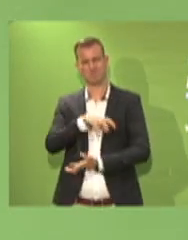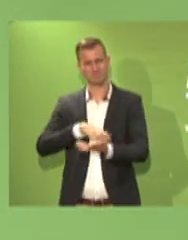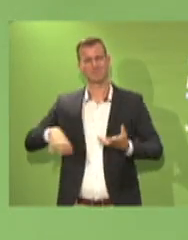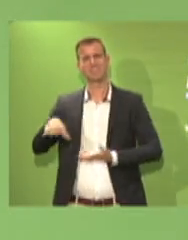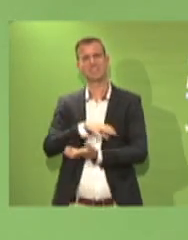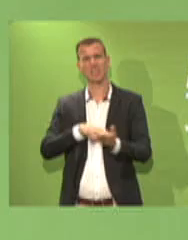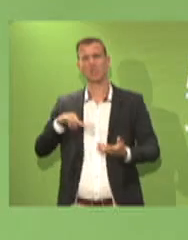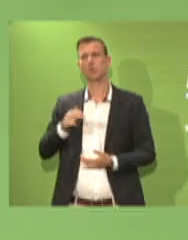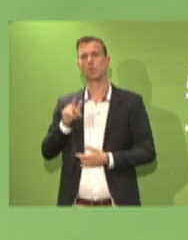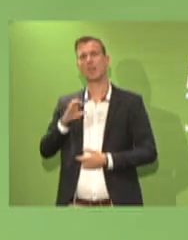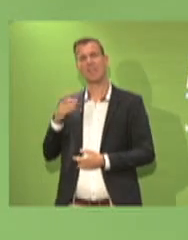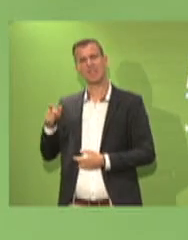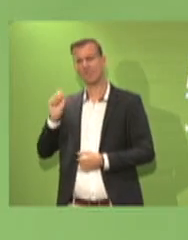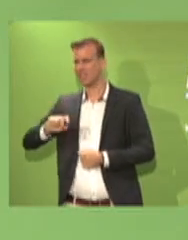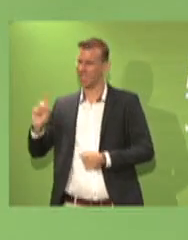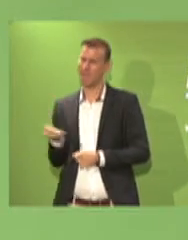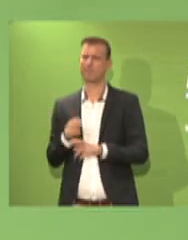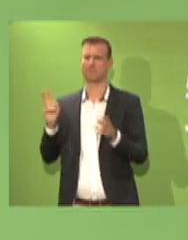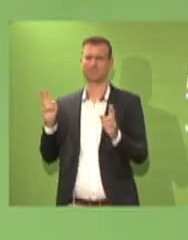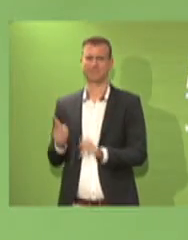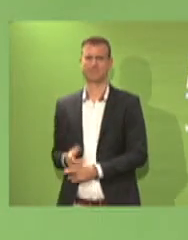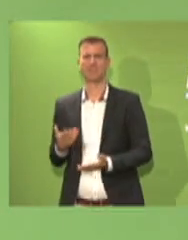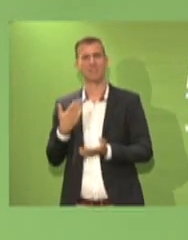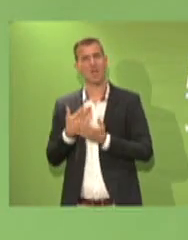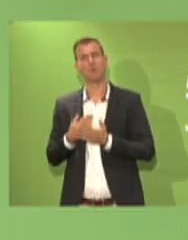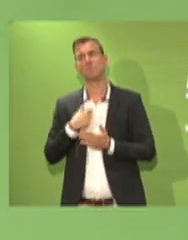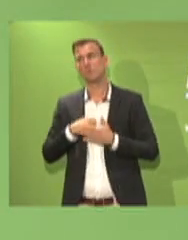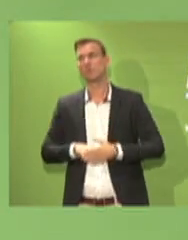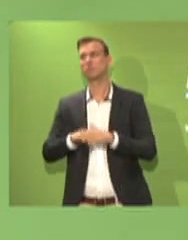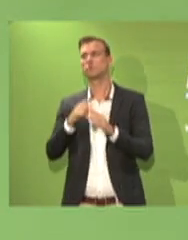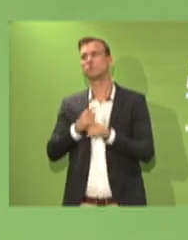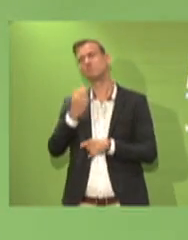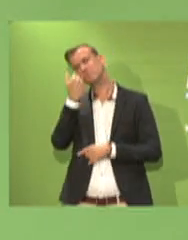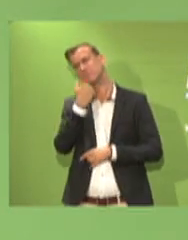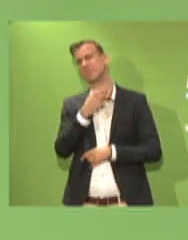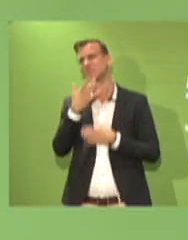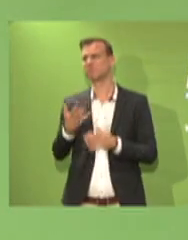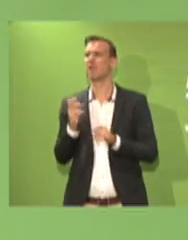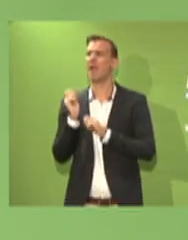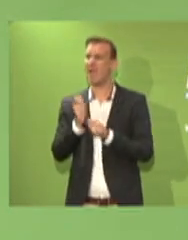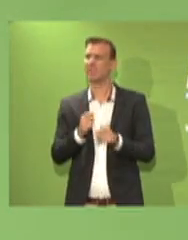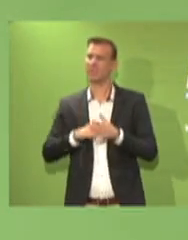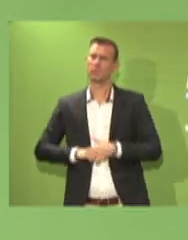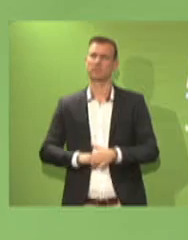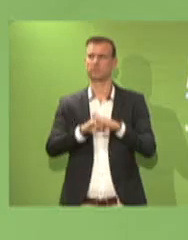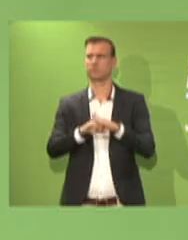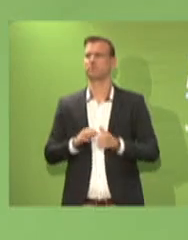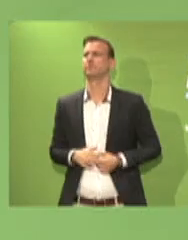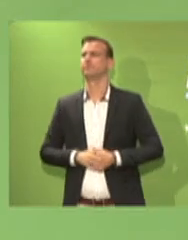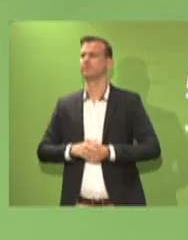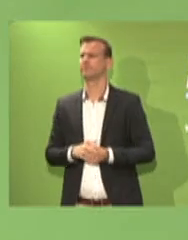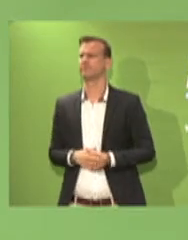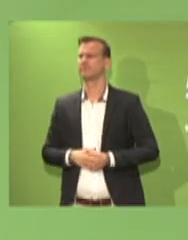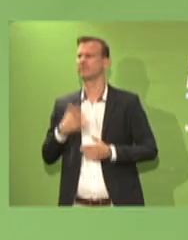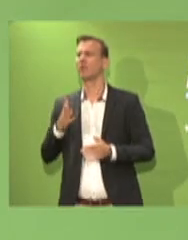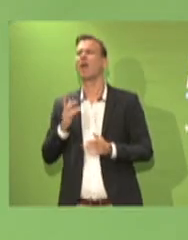Jülich abgewickelt werden kann. Deshalb bitte ich euch, diesen Antrag zu unterstützen. Wir haben noch Änderungsanträge